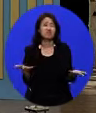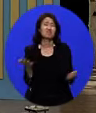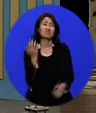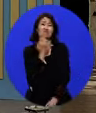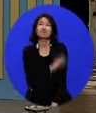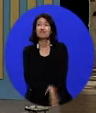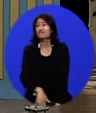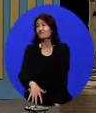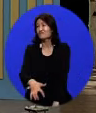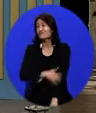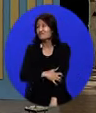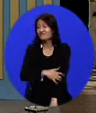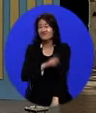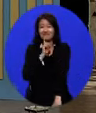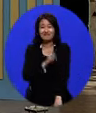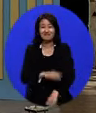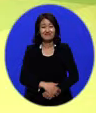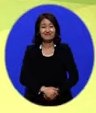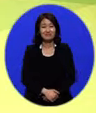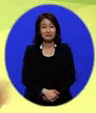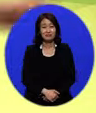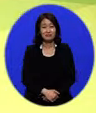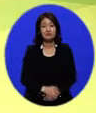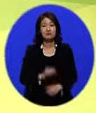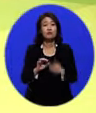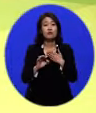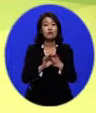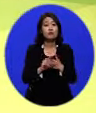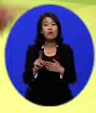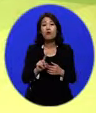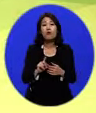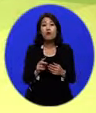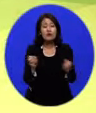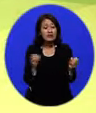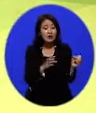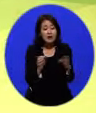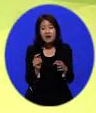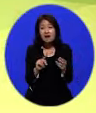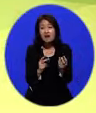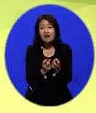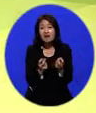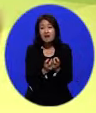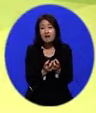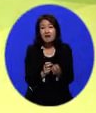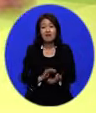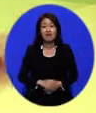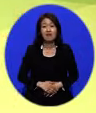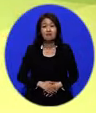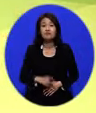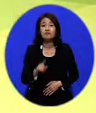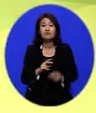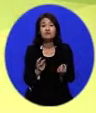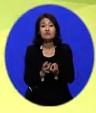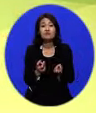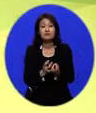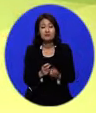아, 귀찮아요. 귀찮아요. 자, 그럴 때 이 친구는 어떻게 대화를 끌고 갈까요? 하브르타를 어떻게 끌고